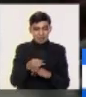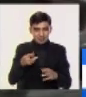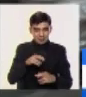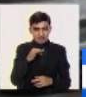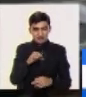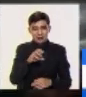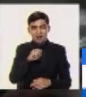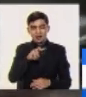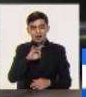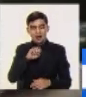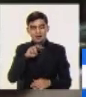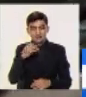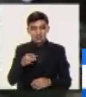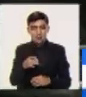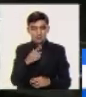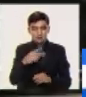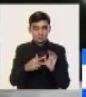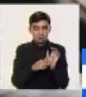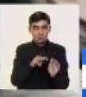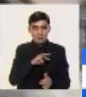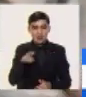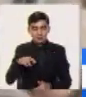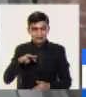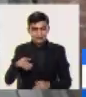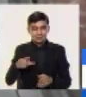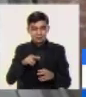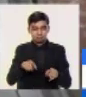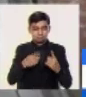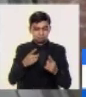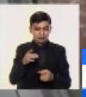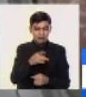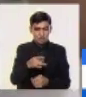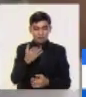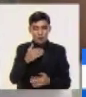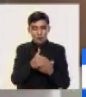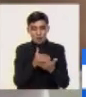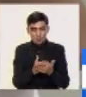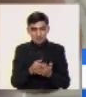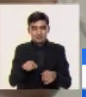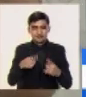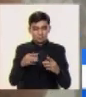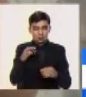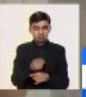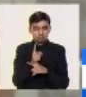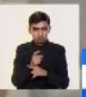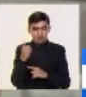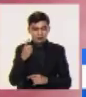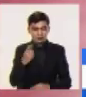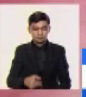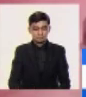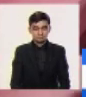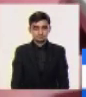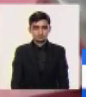в Аральском районе. 28 миллиардов тенге направят на реализацию региональной программы развития рыболовного хозяйства.